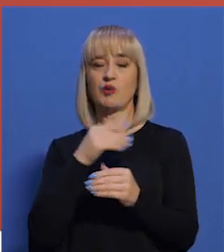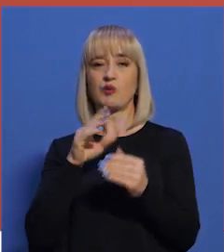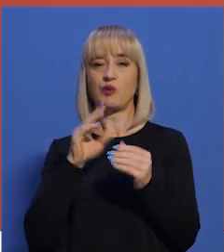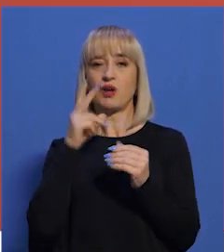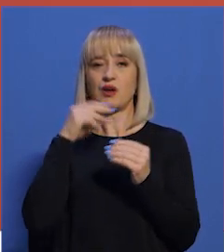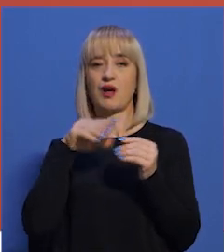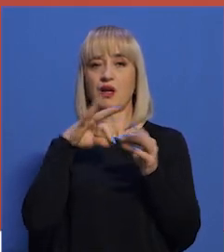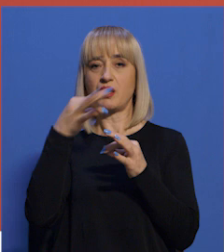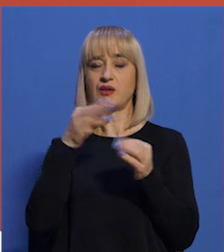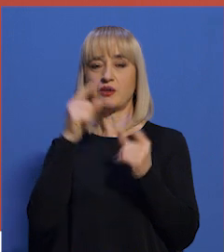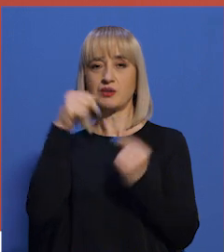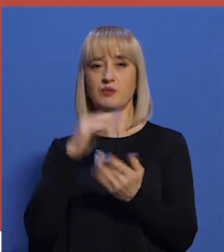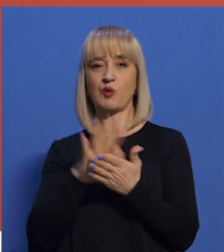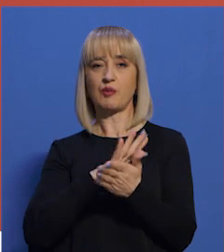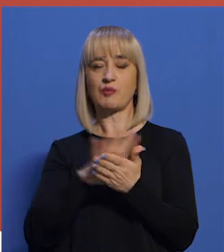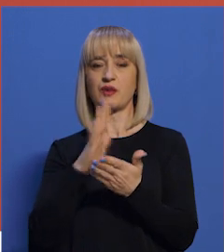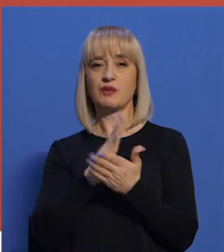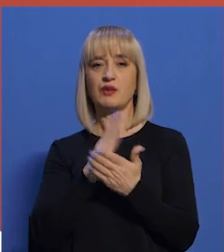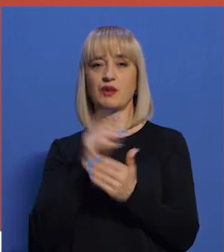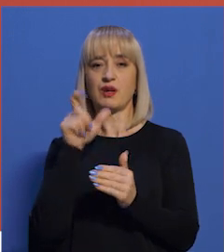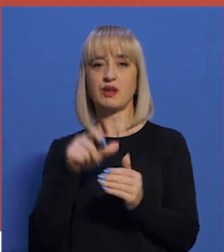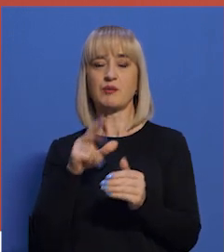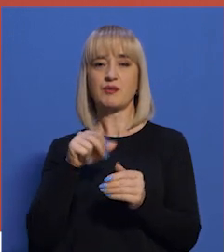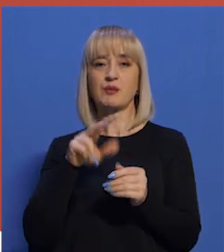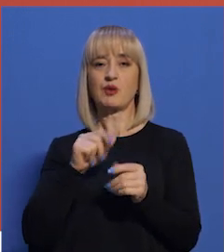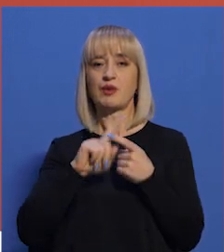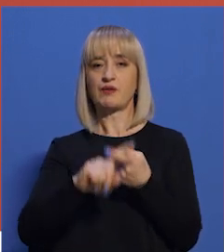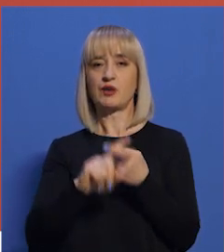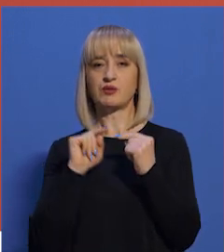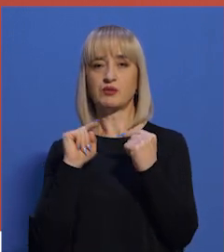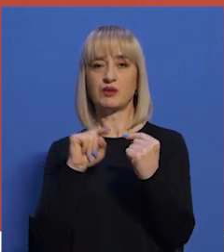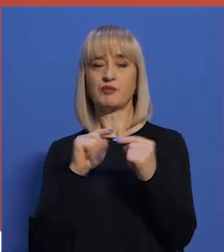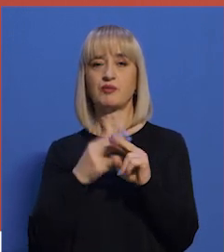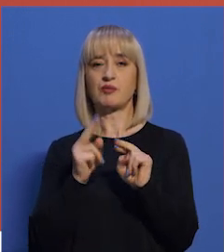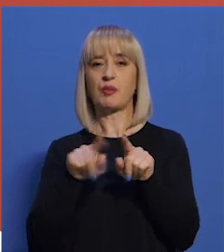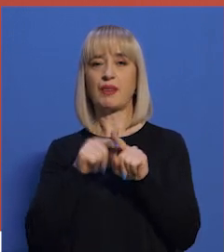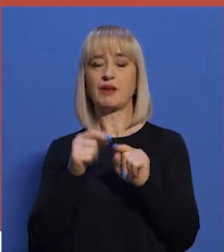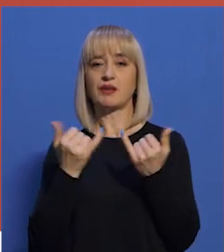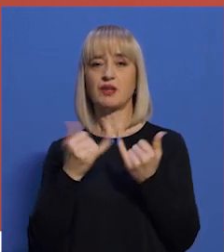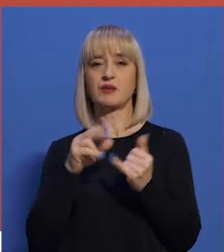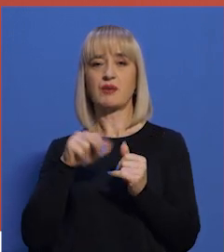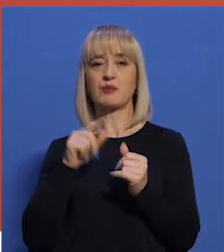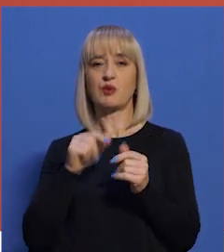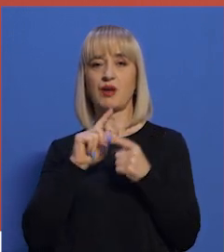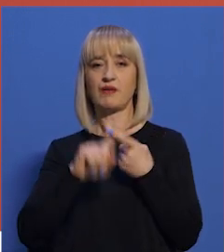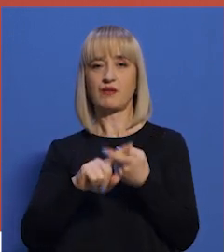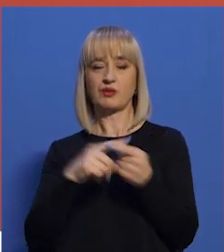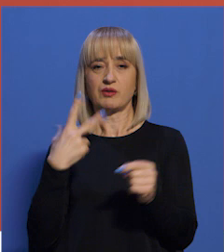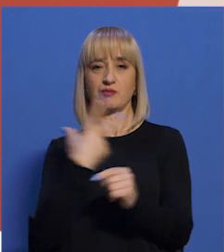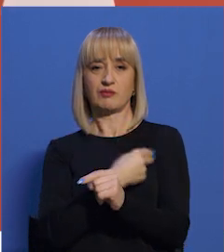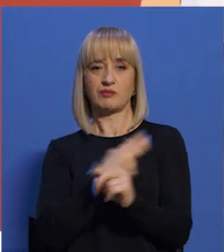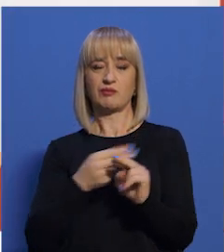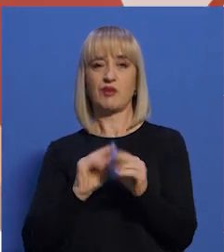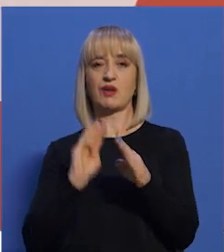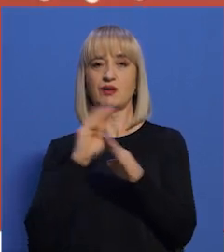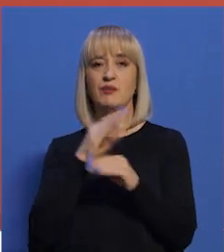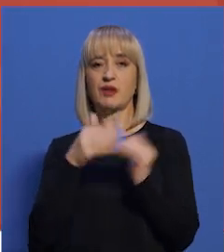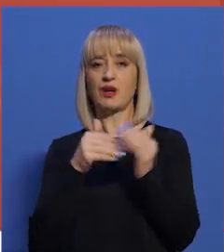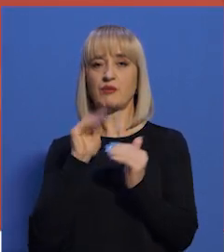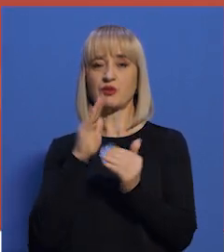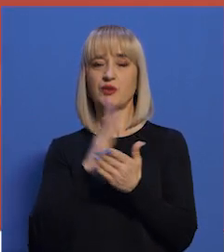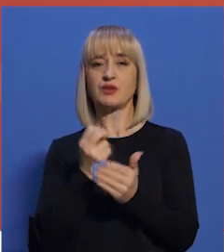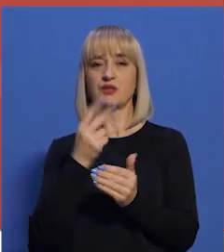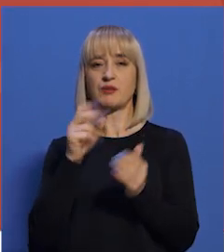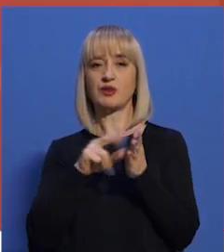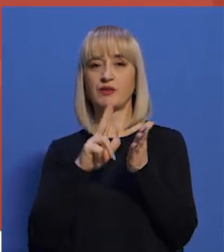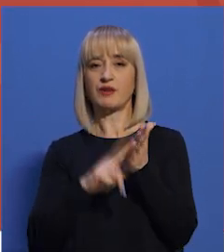ასაკი 10-12 წელია, აცრის ეროვნული კალენდრის მიხედვით მას უფასოდ ეკუთვნის ადამიანის პაპილომა ვირუსის საწინააღმდეგო აცრა. დღეისთვის პაპილომა